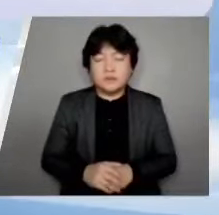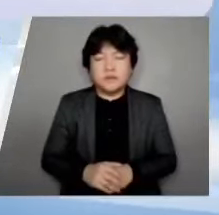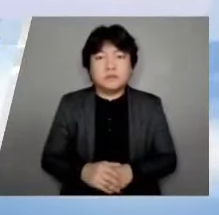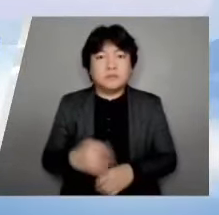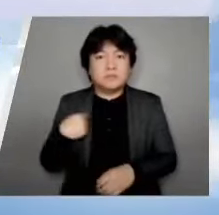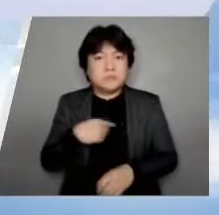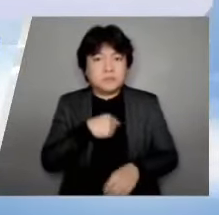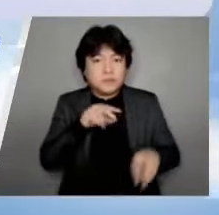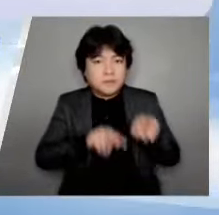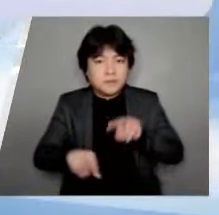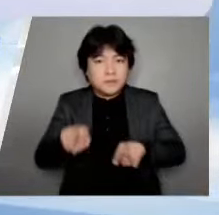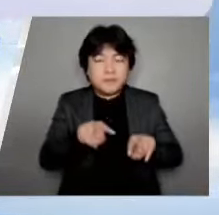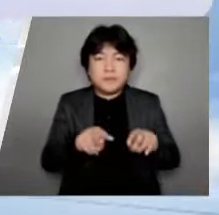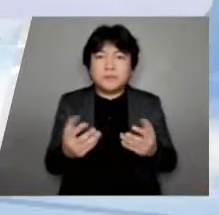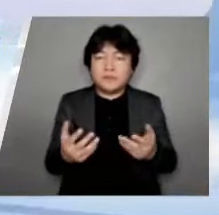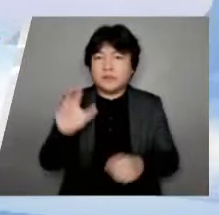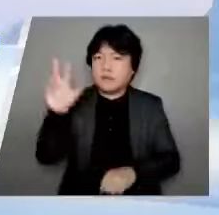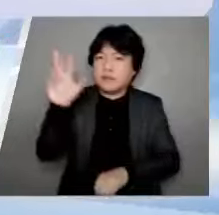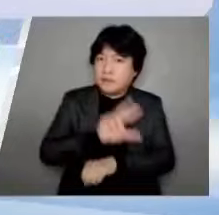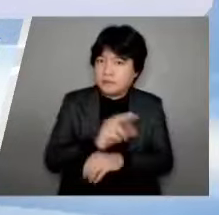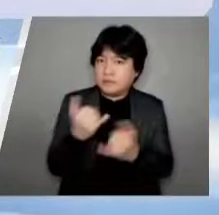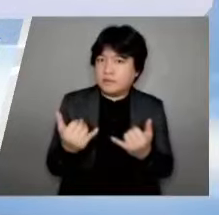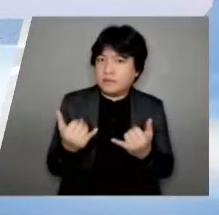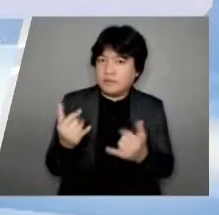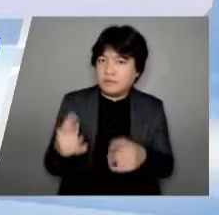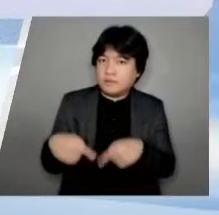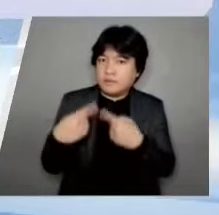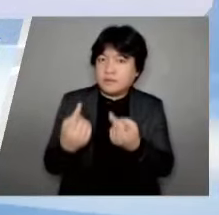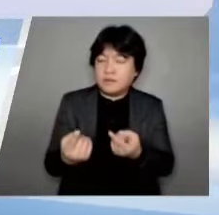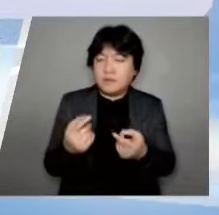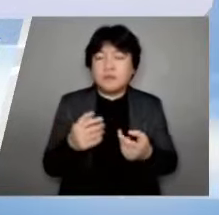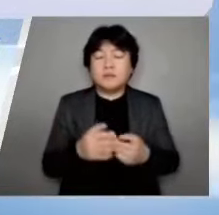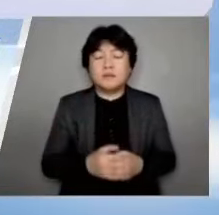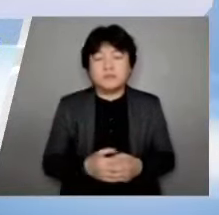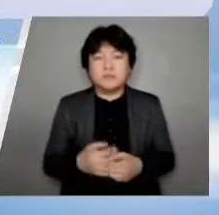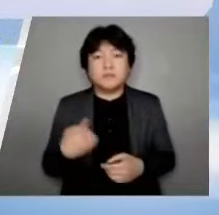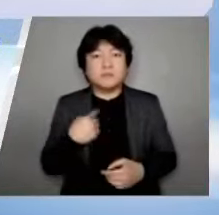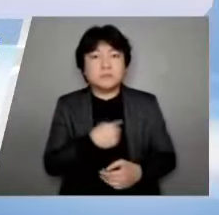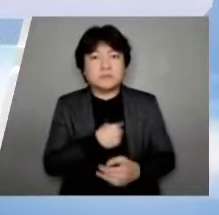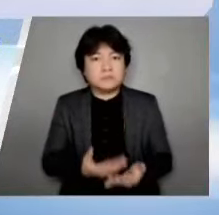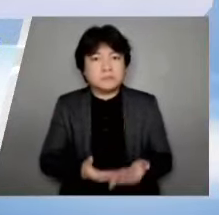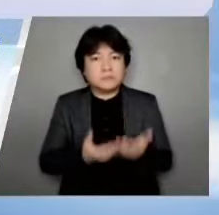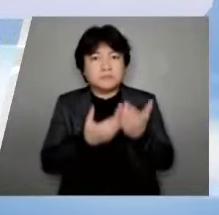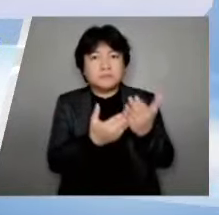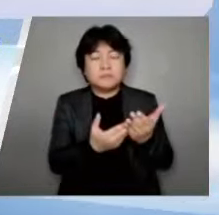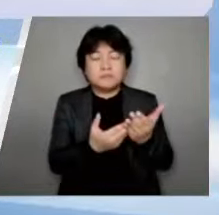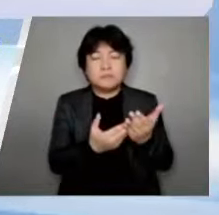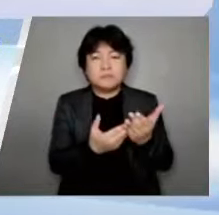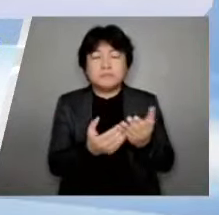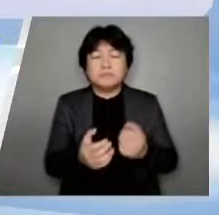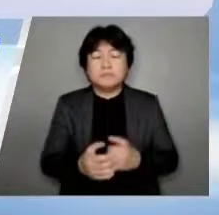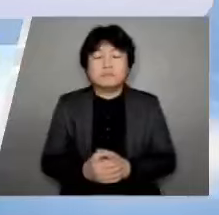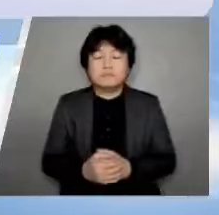last 3 days now, no? Kasi yun pong recommendation din natin sa yun nga po,